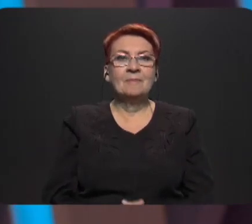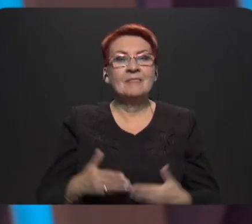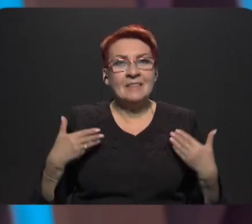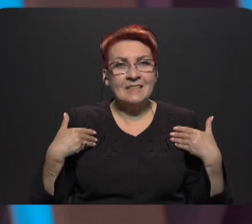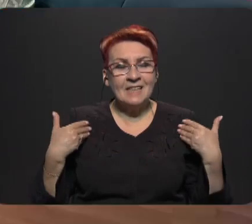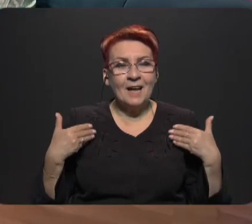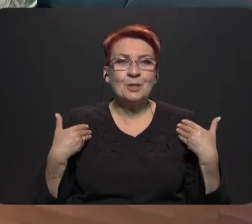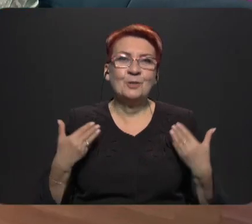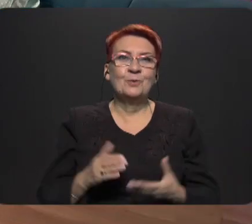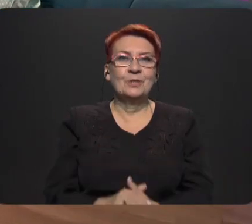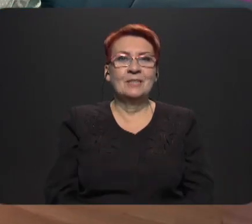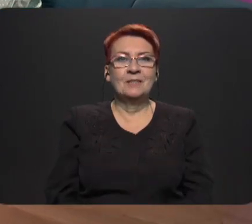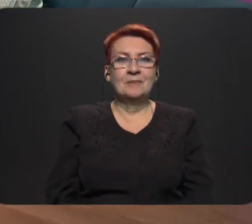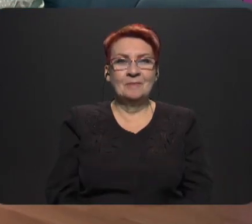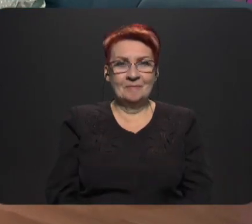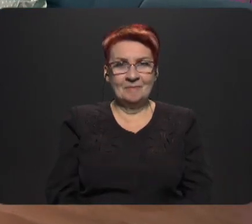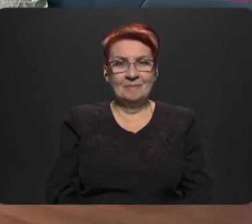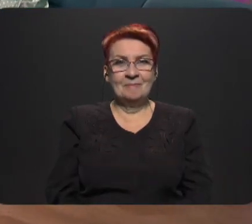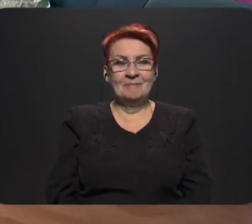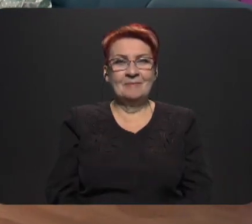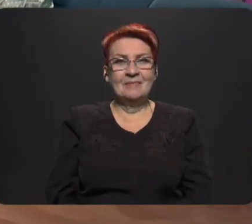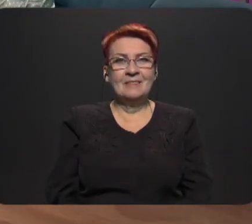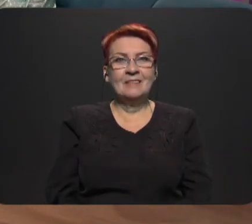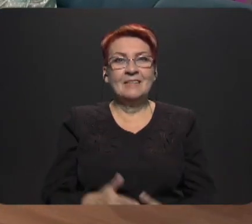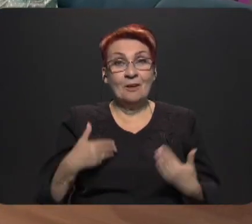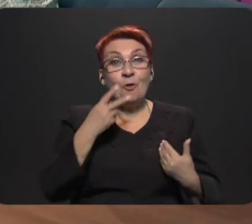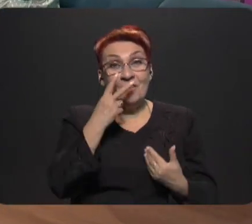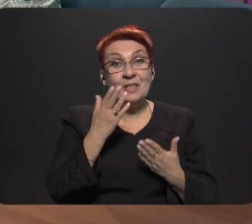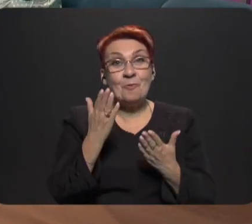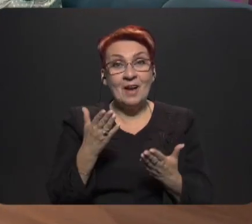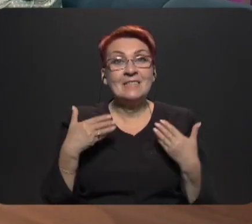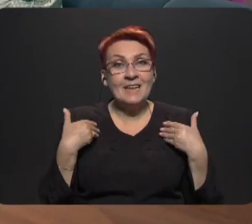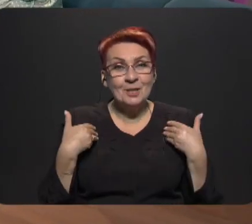Здравствуйте. Здравствуйте. Мы уже вас видим. Какой у вас вопрос?